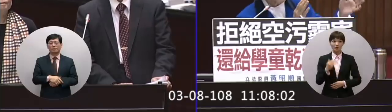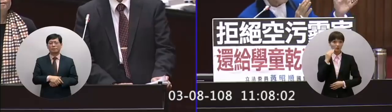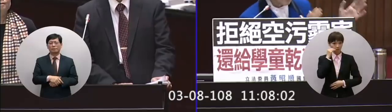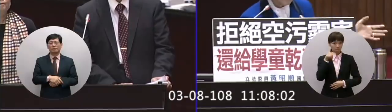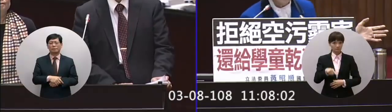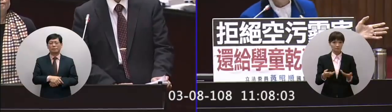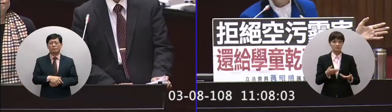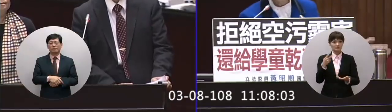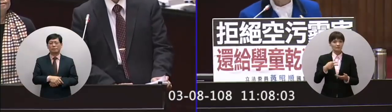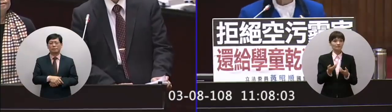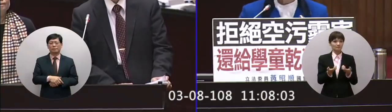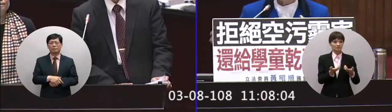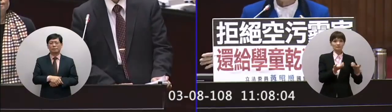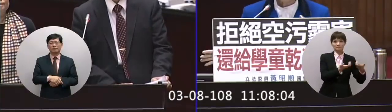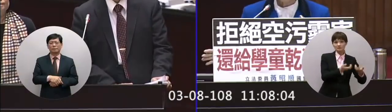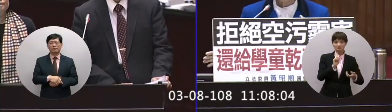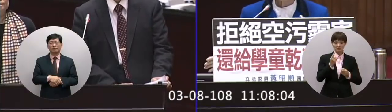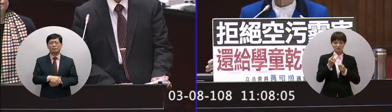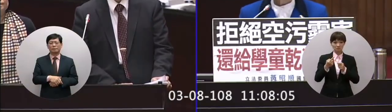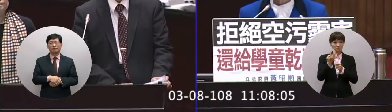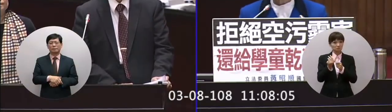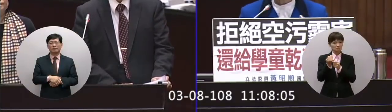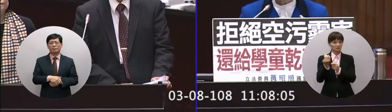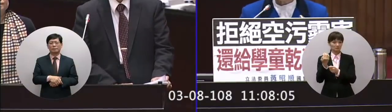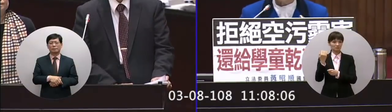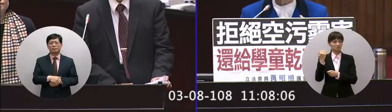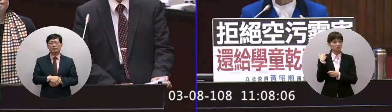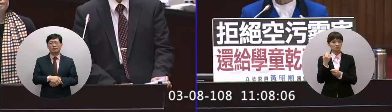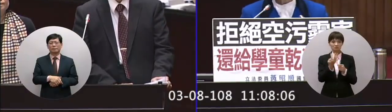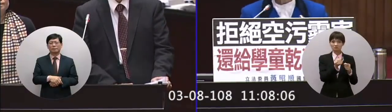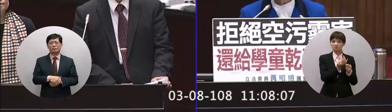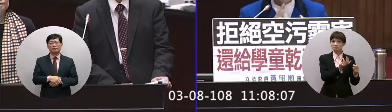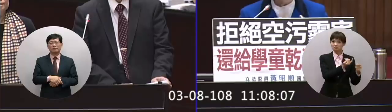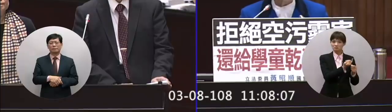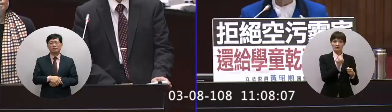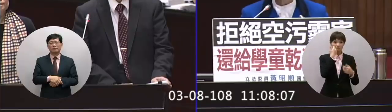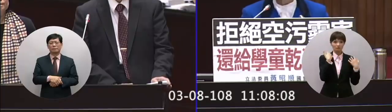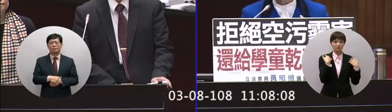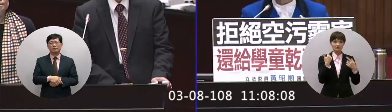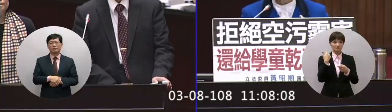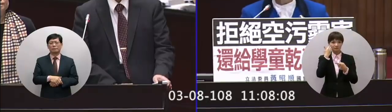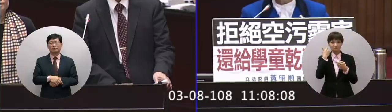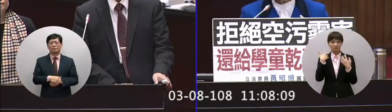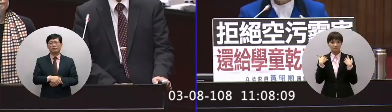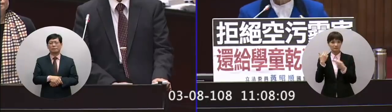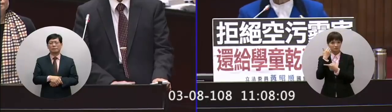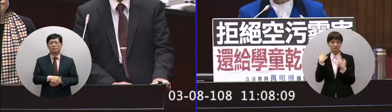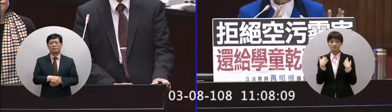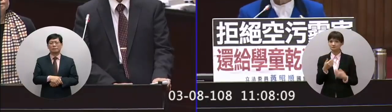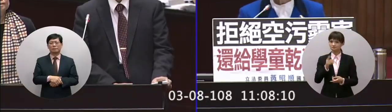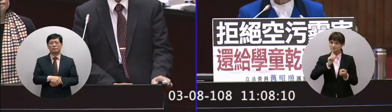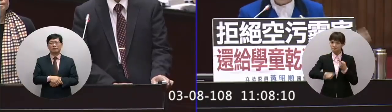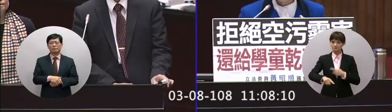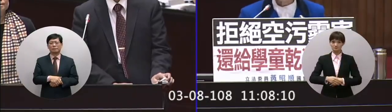还分哪一年什么人做，哪一年什么人做，我想你们就不没有资格站在那里。今